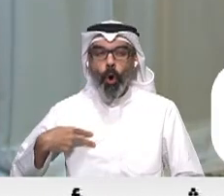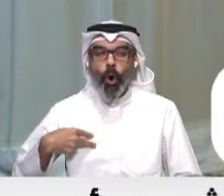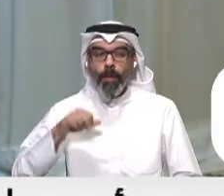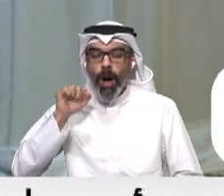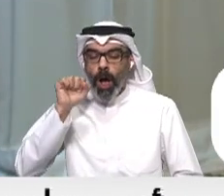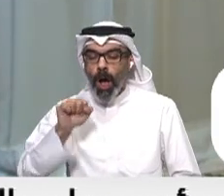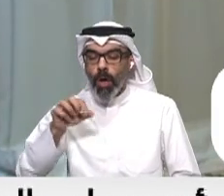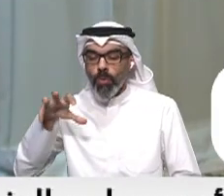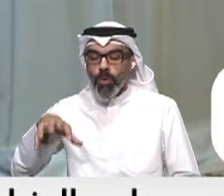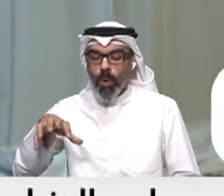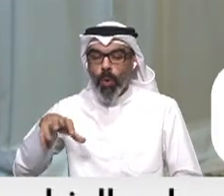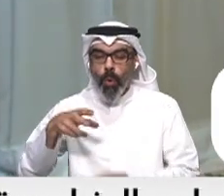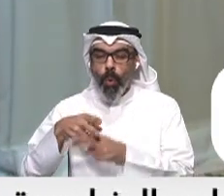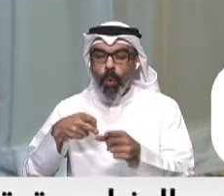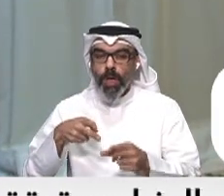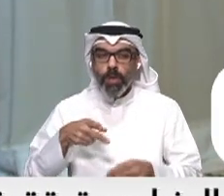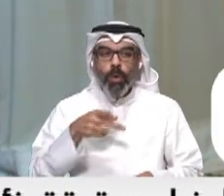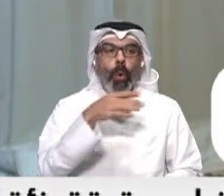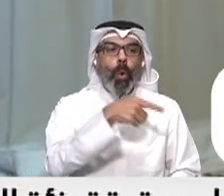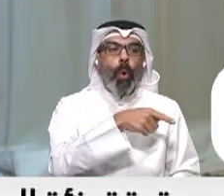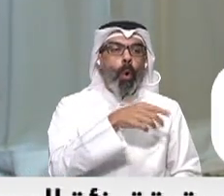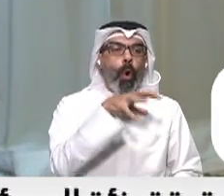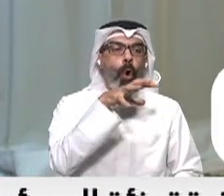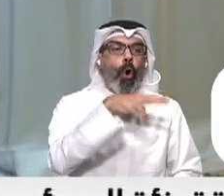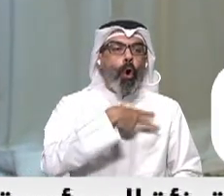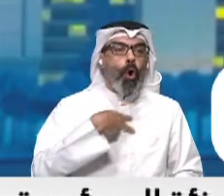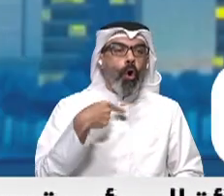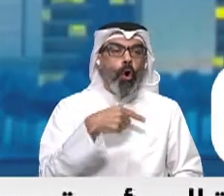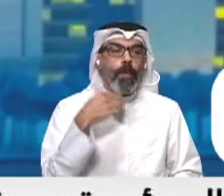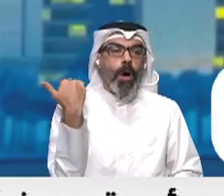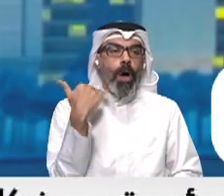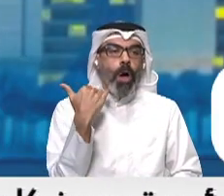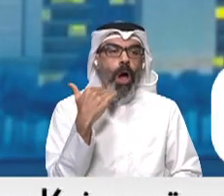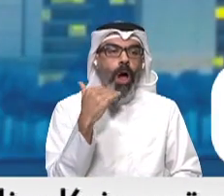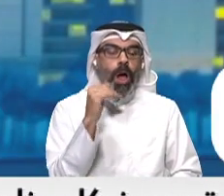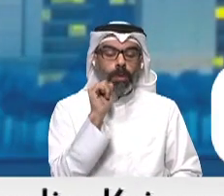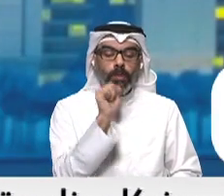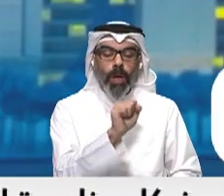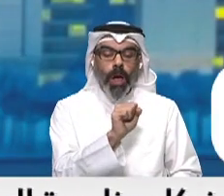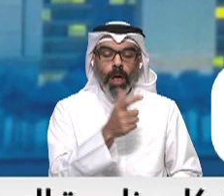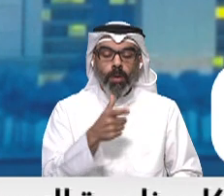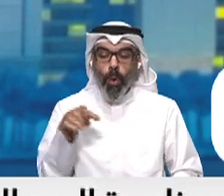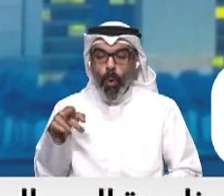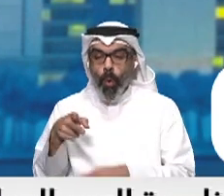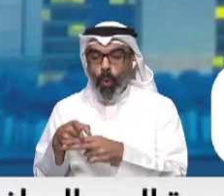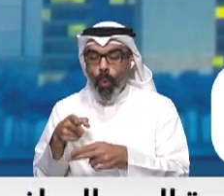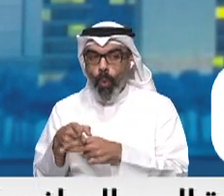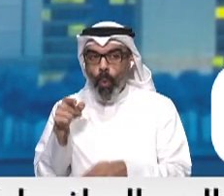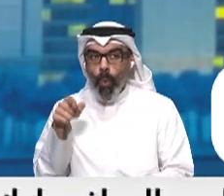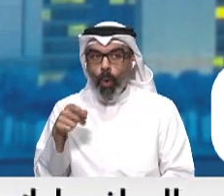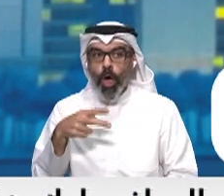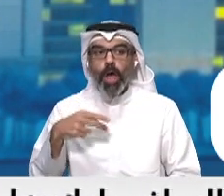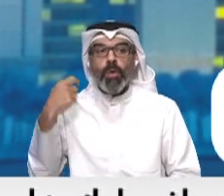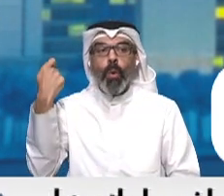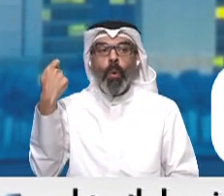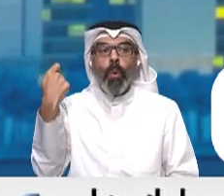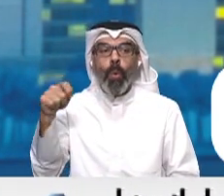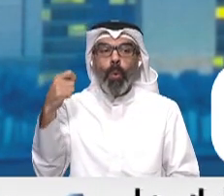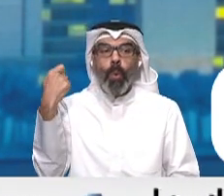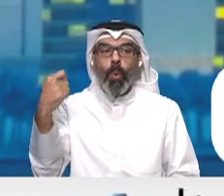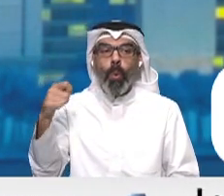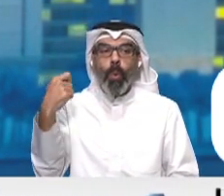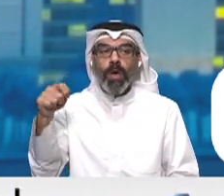وحكومه جمهوريه طاجكستان ووقعها عن حكومه دوله الكويت معالي السيد خليفه عبد الله ضاحي العجيل